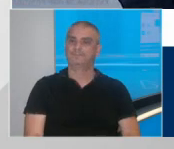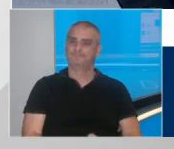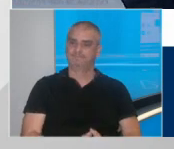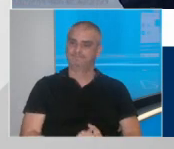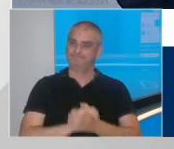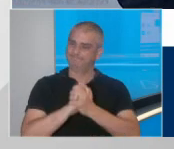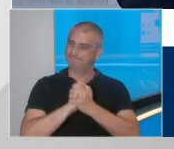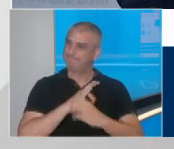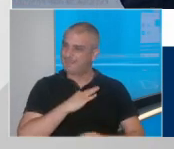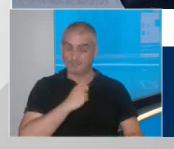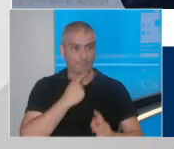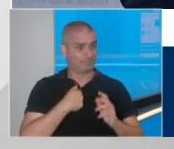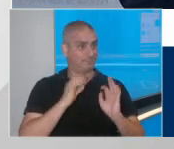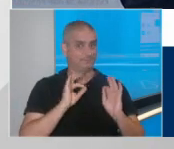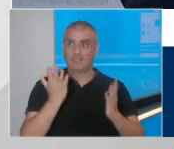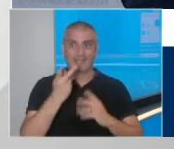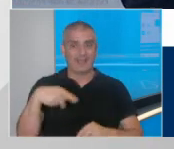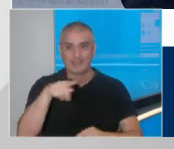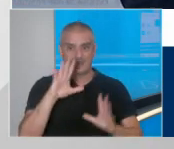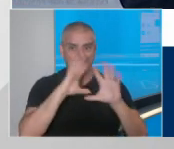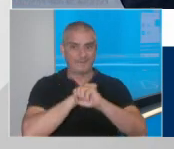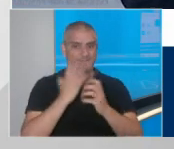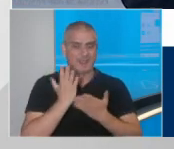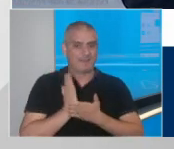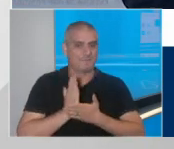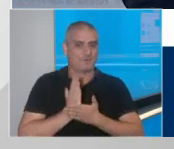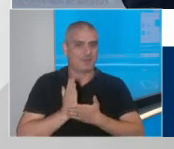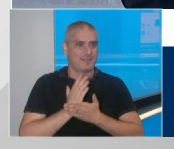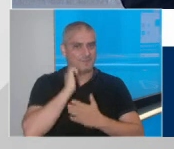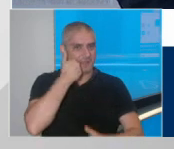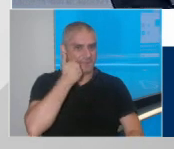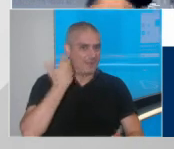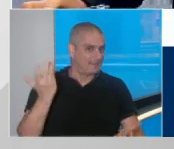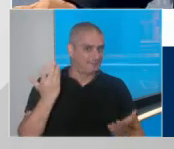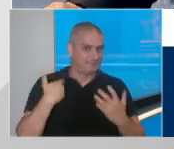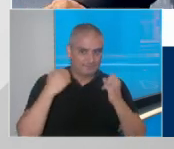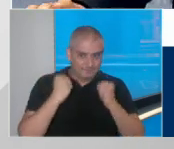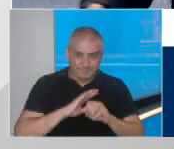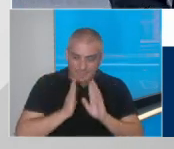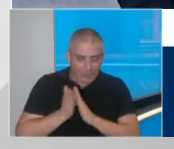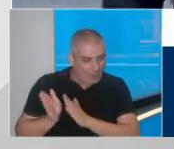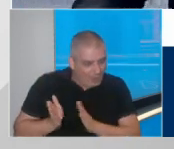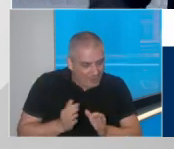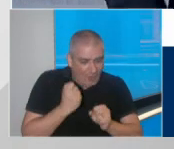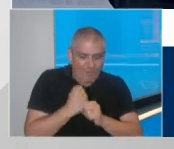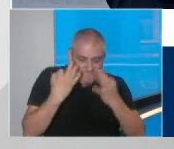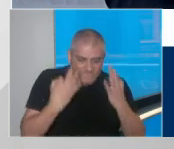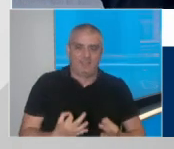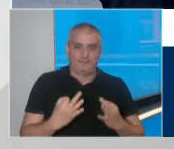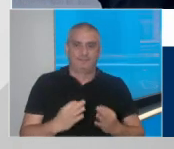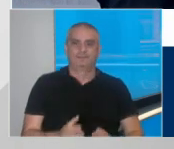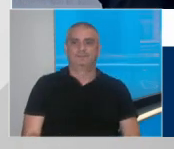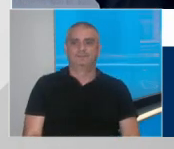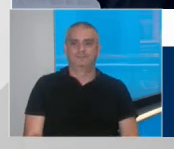היי נדב, מה העניינים? אני בסדר, איך אתם בערב הזה? איך נערכים למחר? לוודא שהכל בסדר, שהכל עובד כשורה?